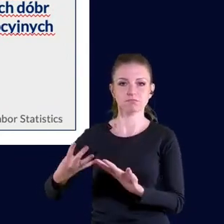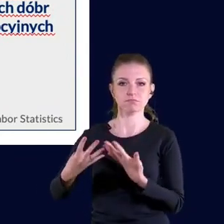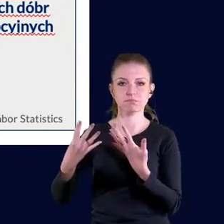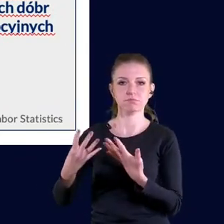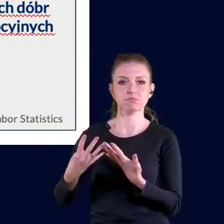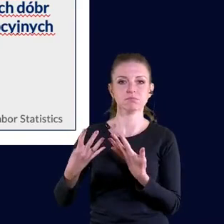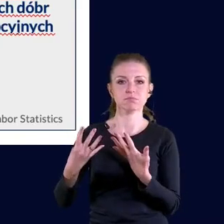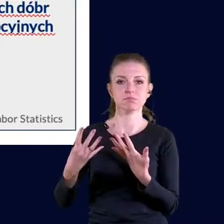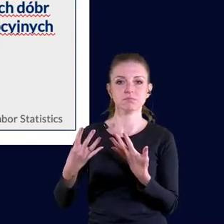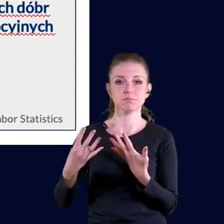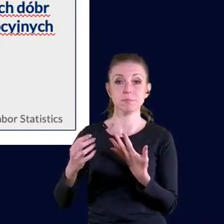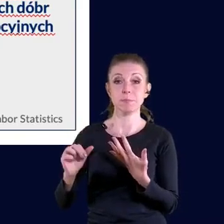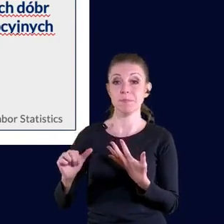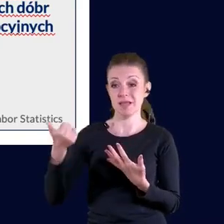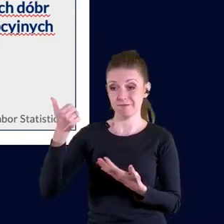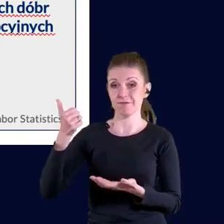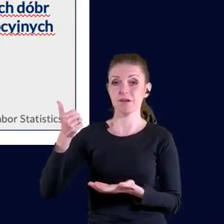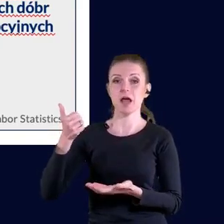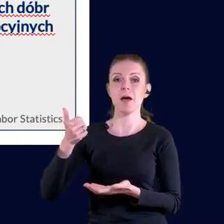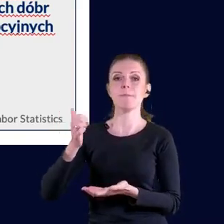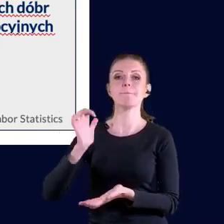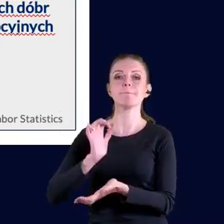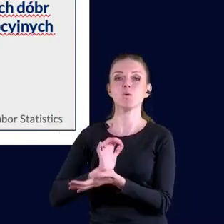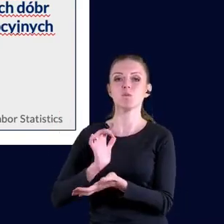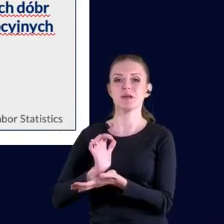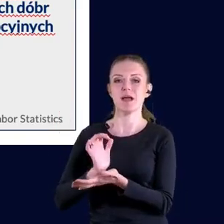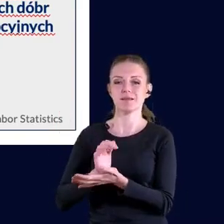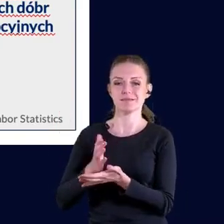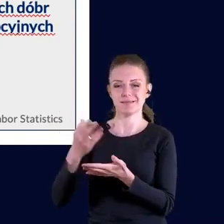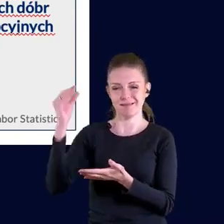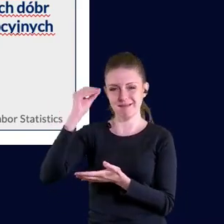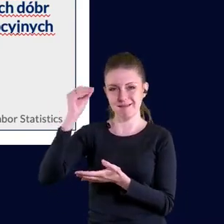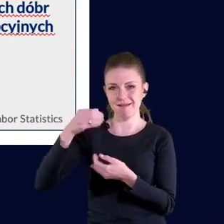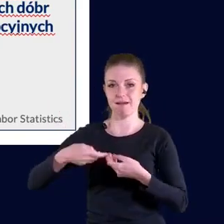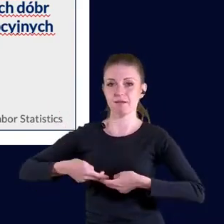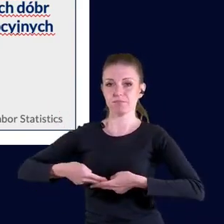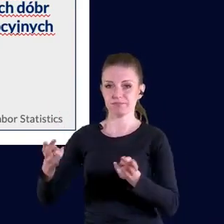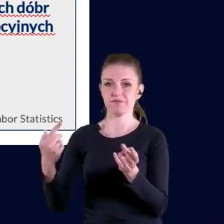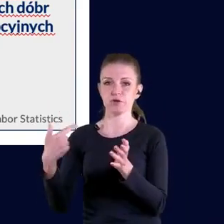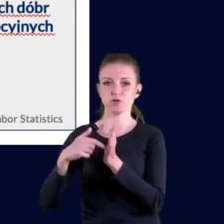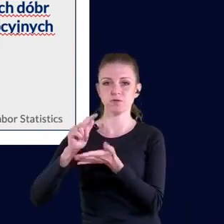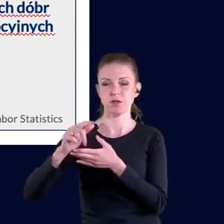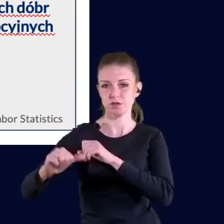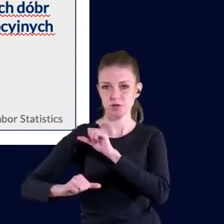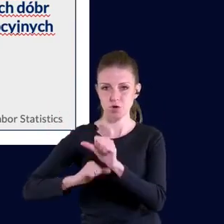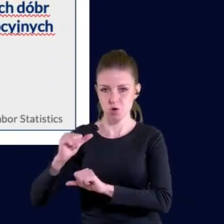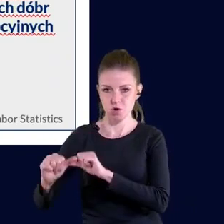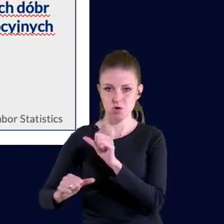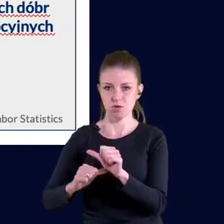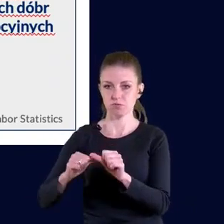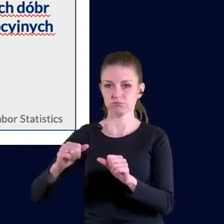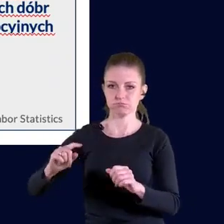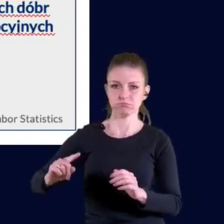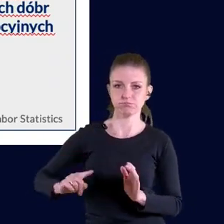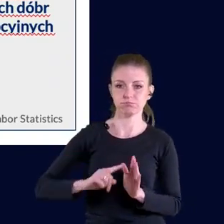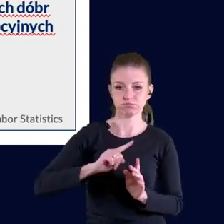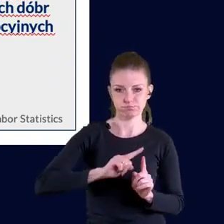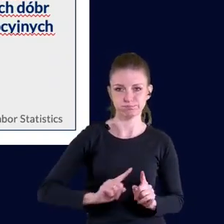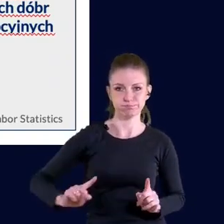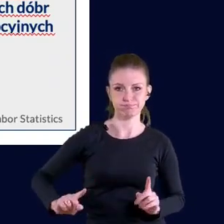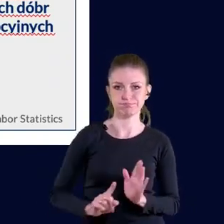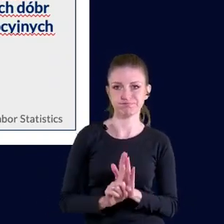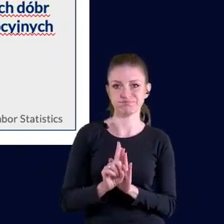od publikacji pierwszego podręcznika który właśnie się wydarzyło w 1212 roku wybiła się na piękna pozycje